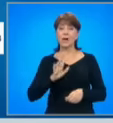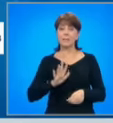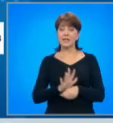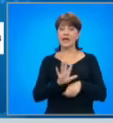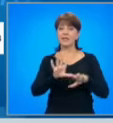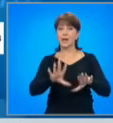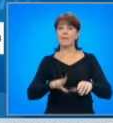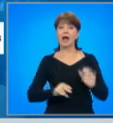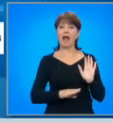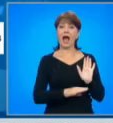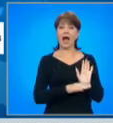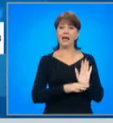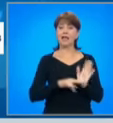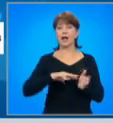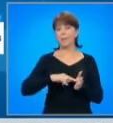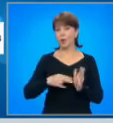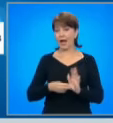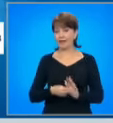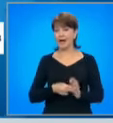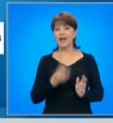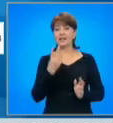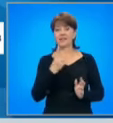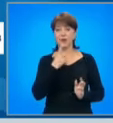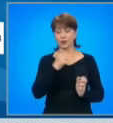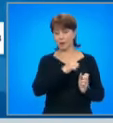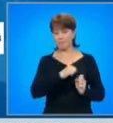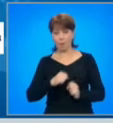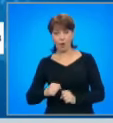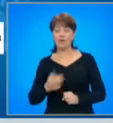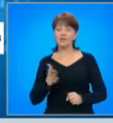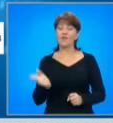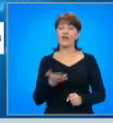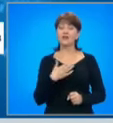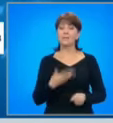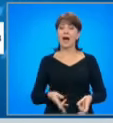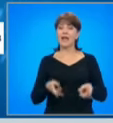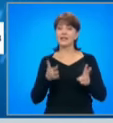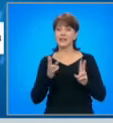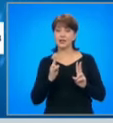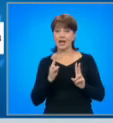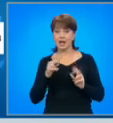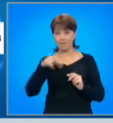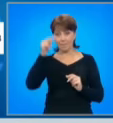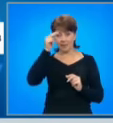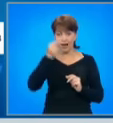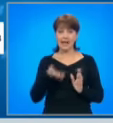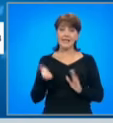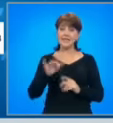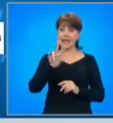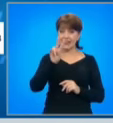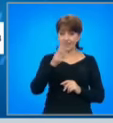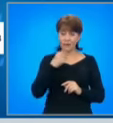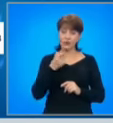пътна карта на проекта. Две години по-късно тръбата има разрешение за строеж в България, а след още две и в Гърция. Едва през